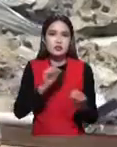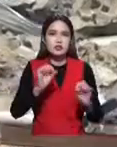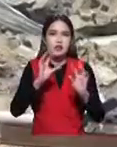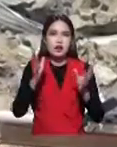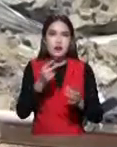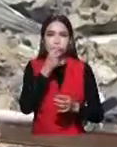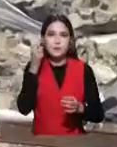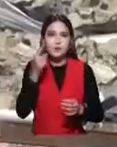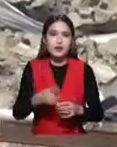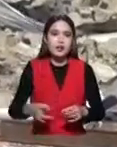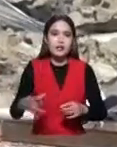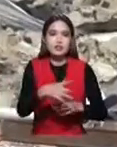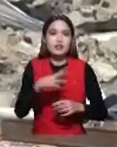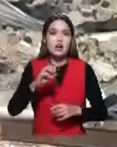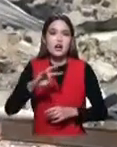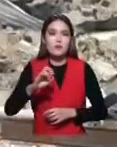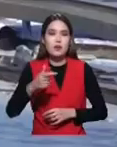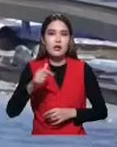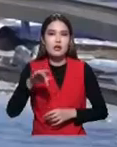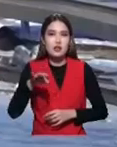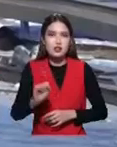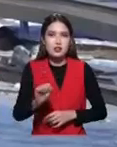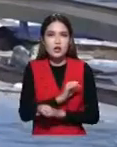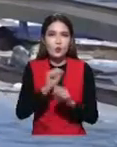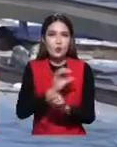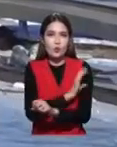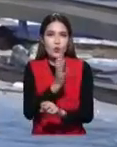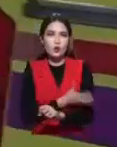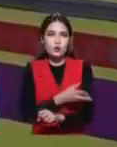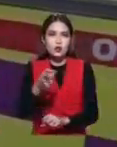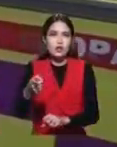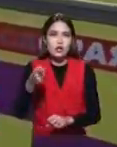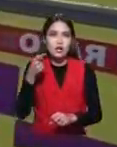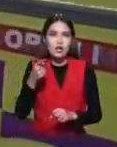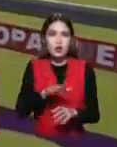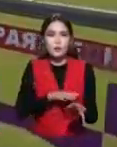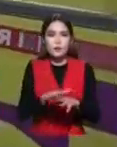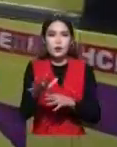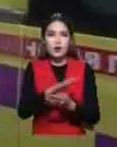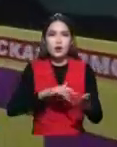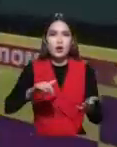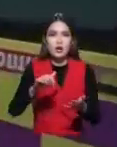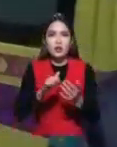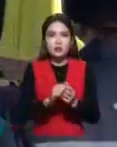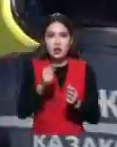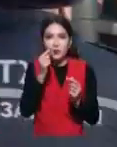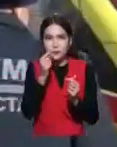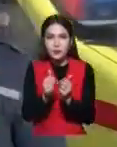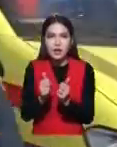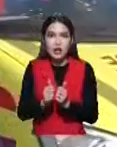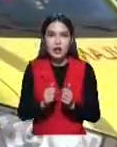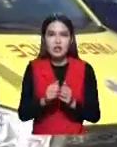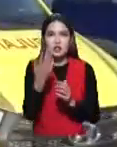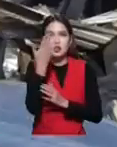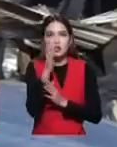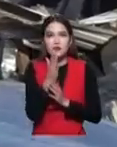накануне в микрорайоне Амангельде. Ударная волна была такой силы, что одноэтажное здание станции полностью разрушено, а в ближайших домах выбило двери